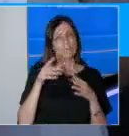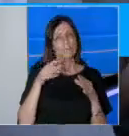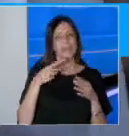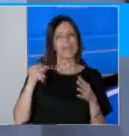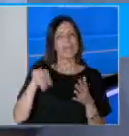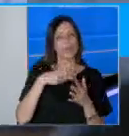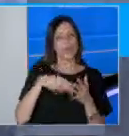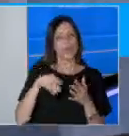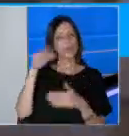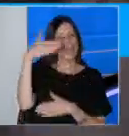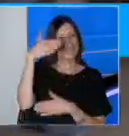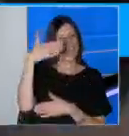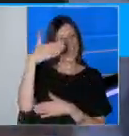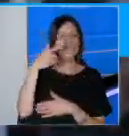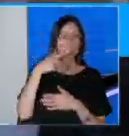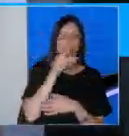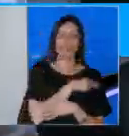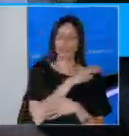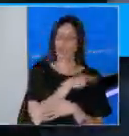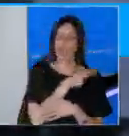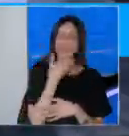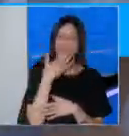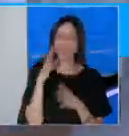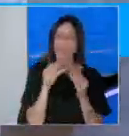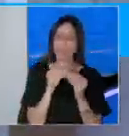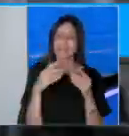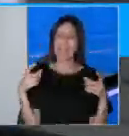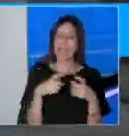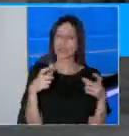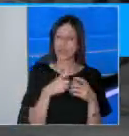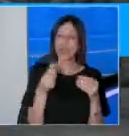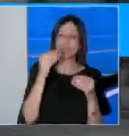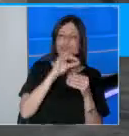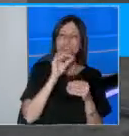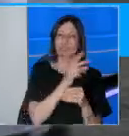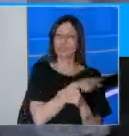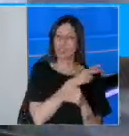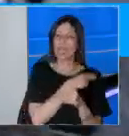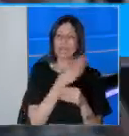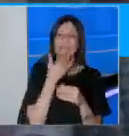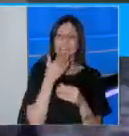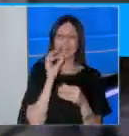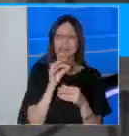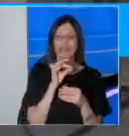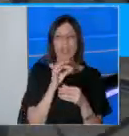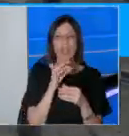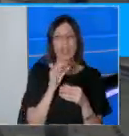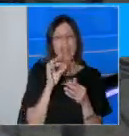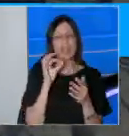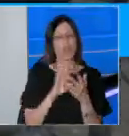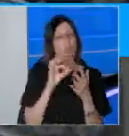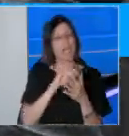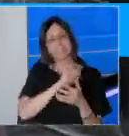יחד עם עוד לא מעט יחידות נוספות של משטרת ישראל, לקראת אירועי השיא של כן.